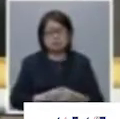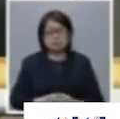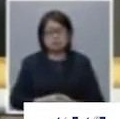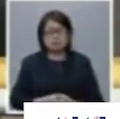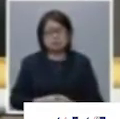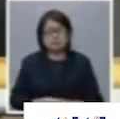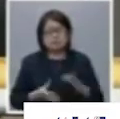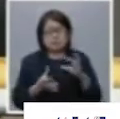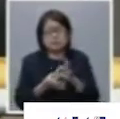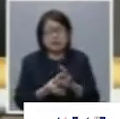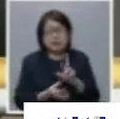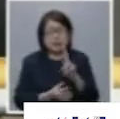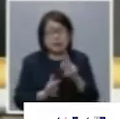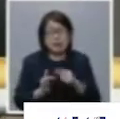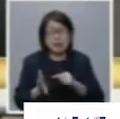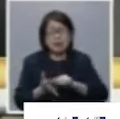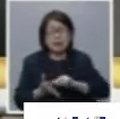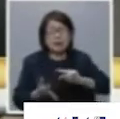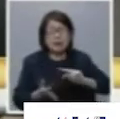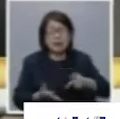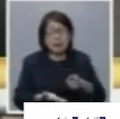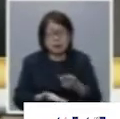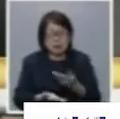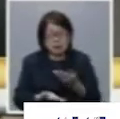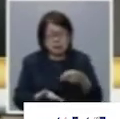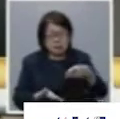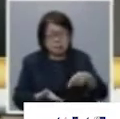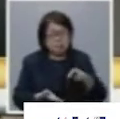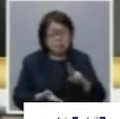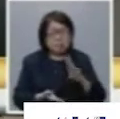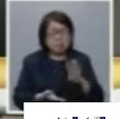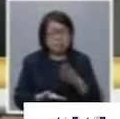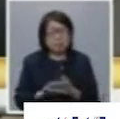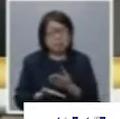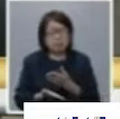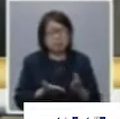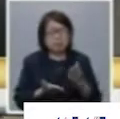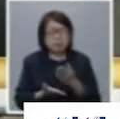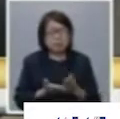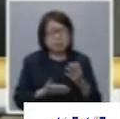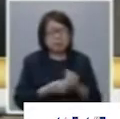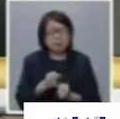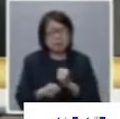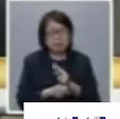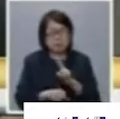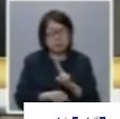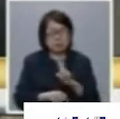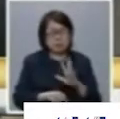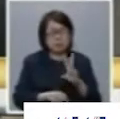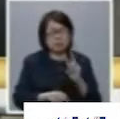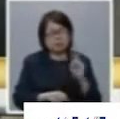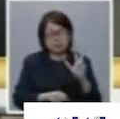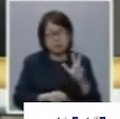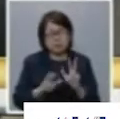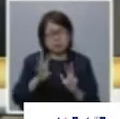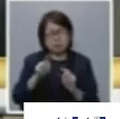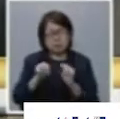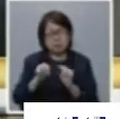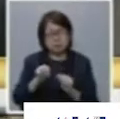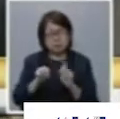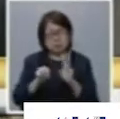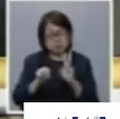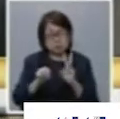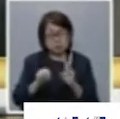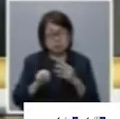างพระราชบัญญัติรายจ่ายประจำปี2563ในมาตรา6นี้นะครับผมขอตั